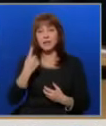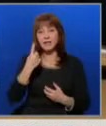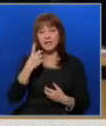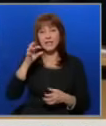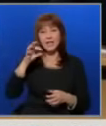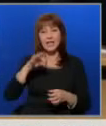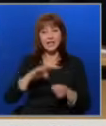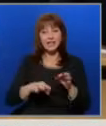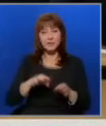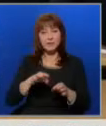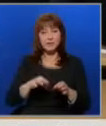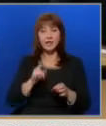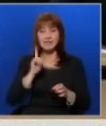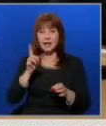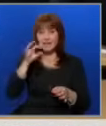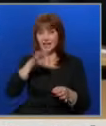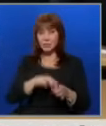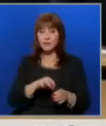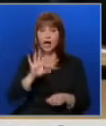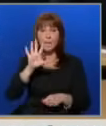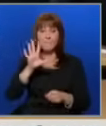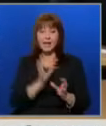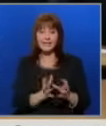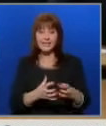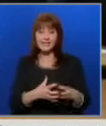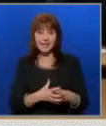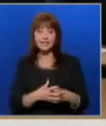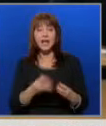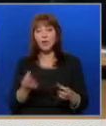да гласува в пета секция, но е дал гласа си в